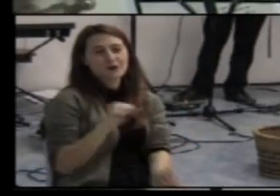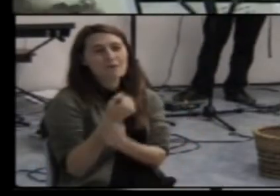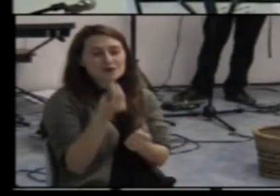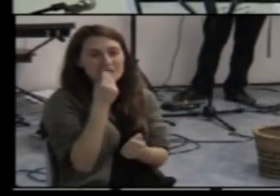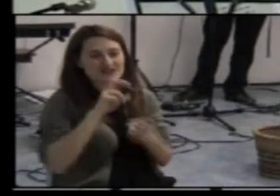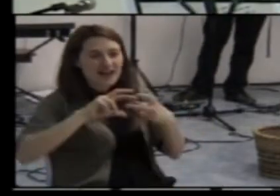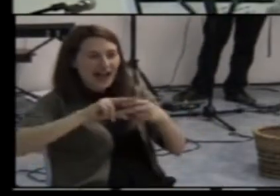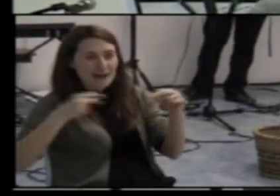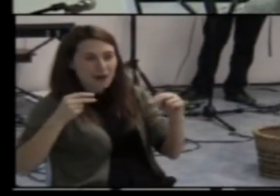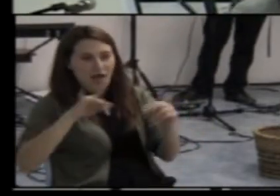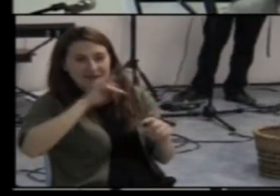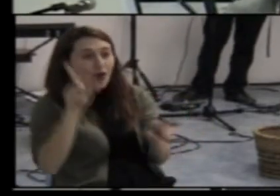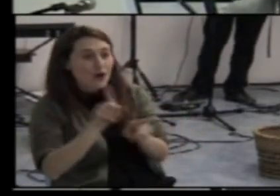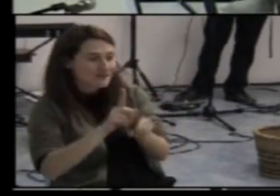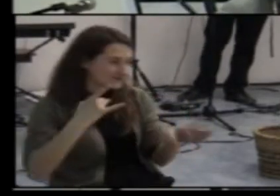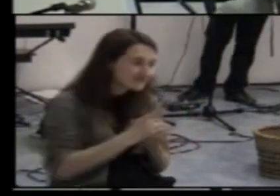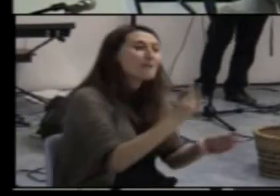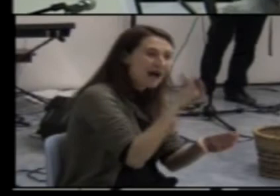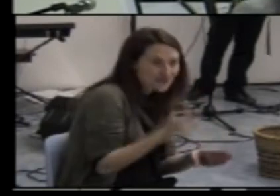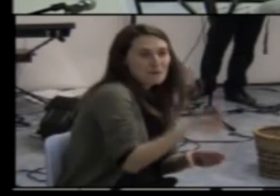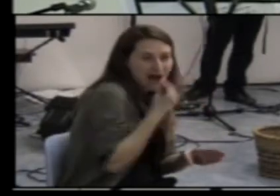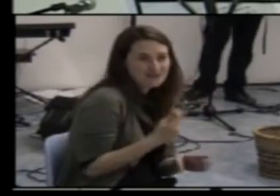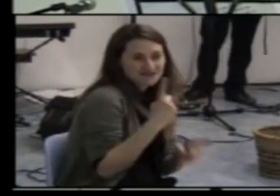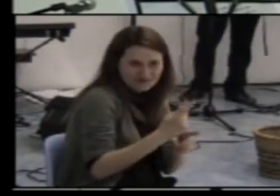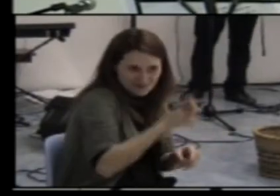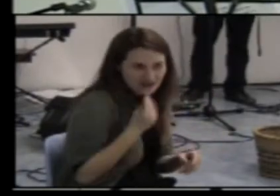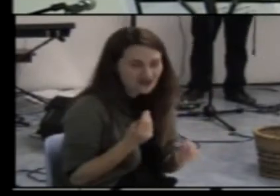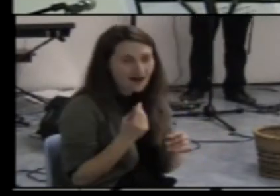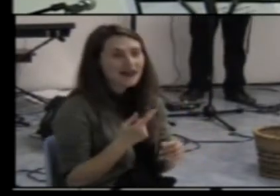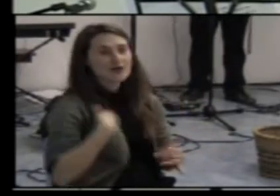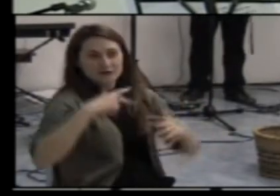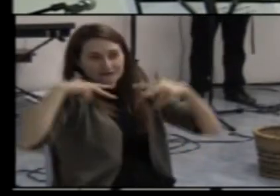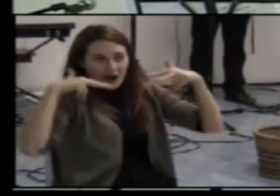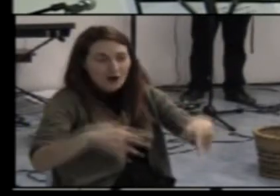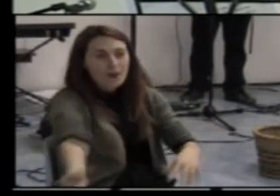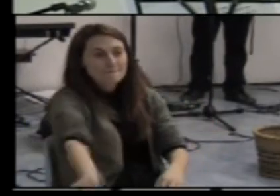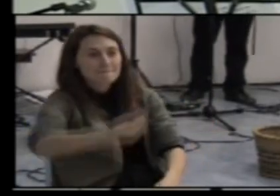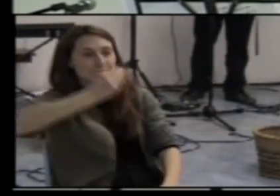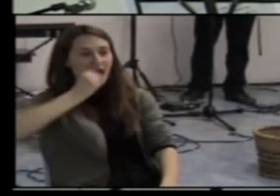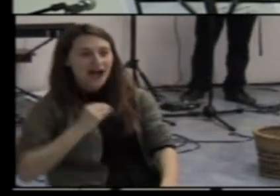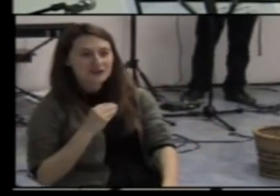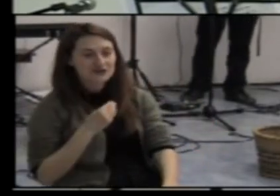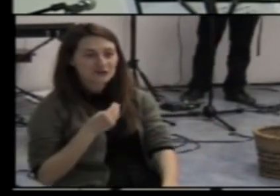dai, mangiala. La prendo, la mangio. E non mi succede